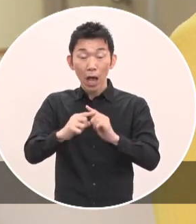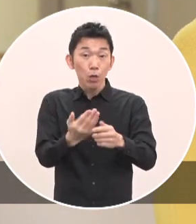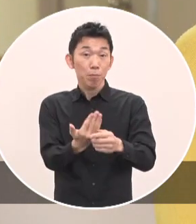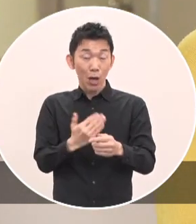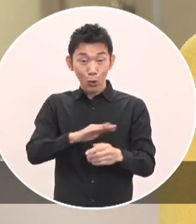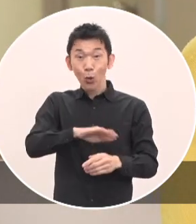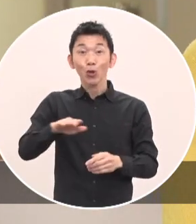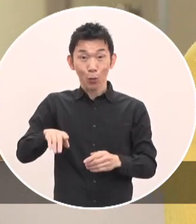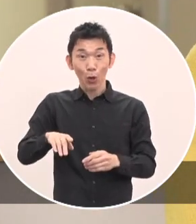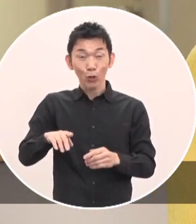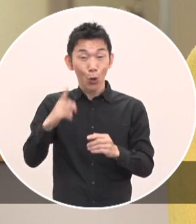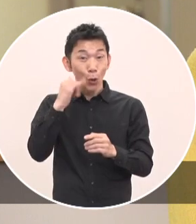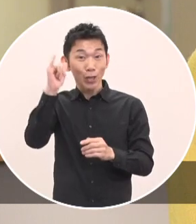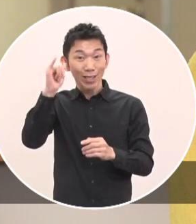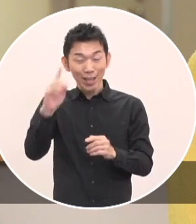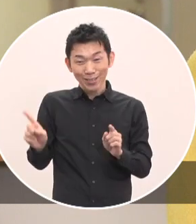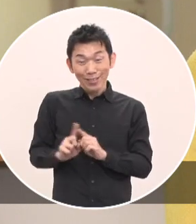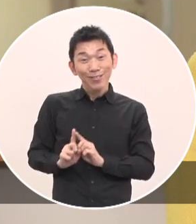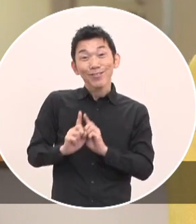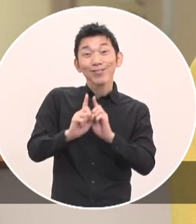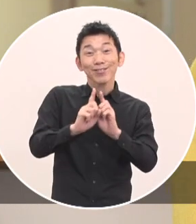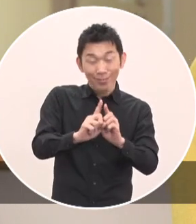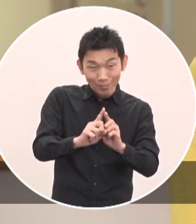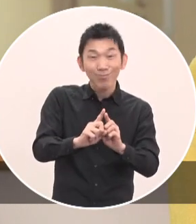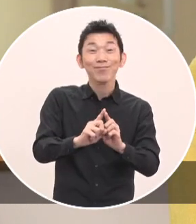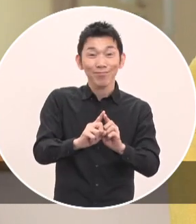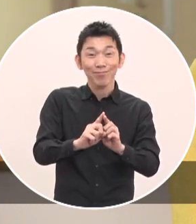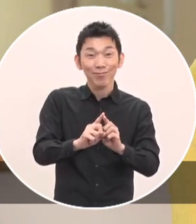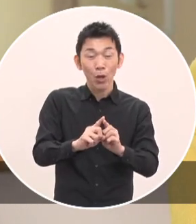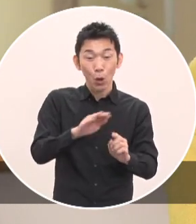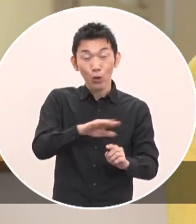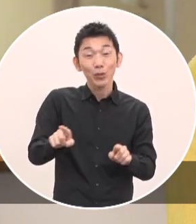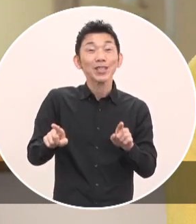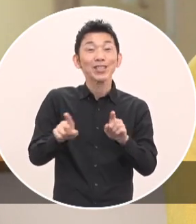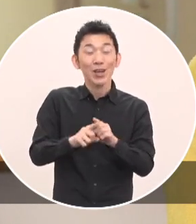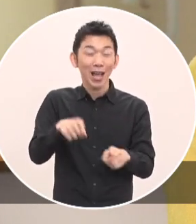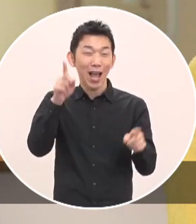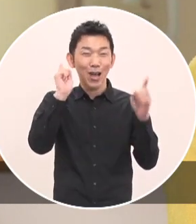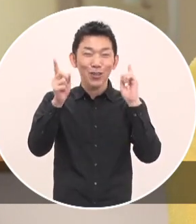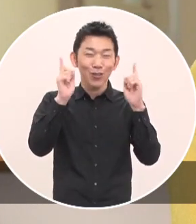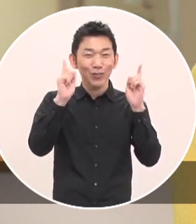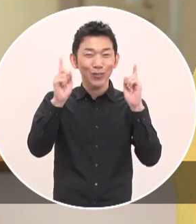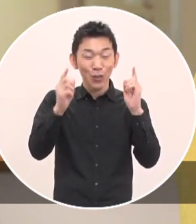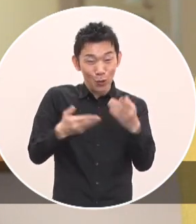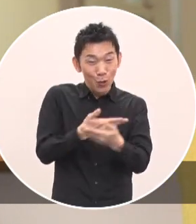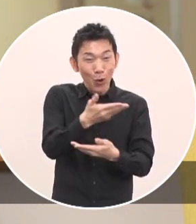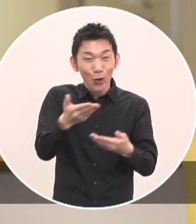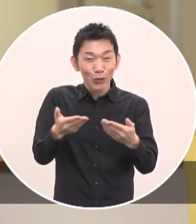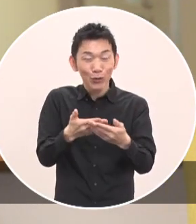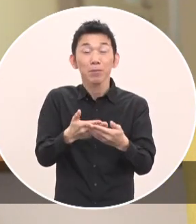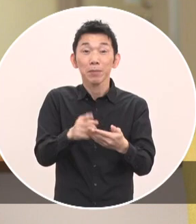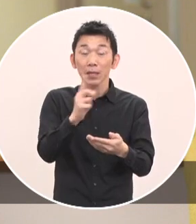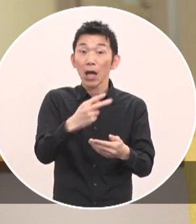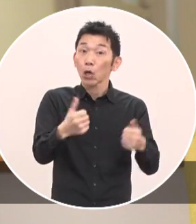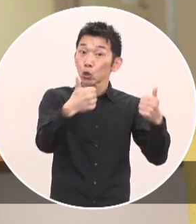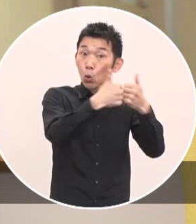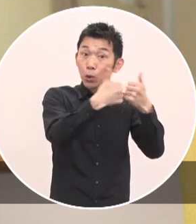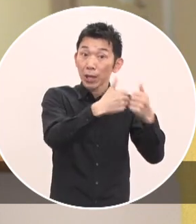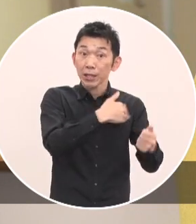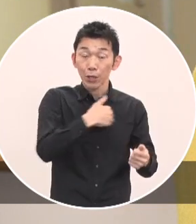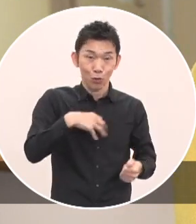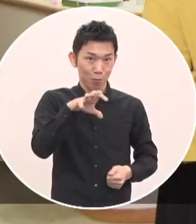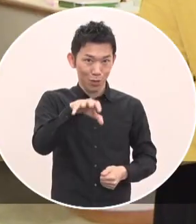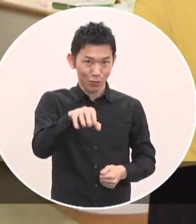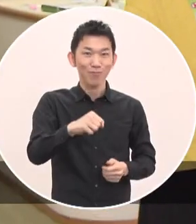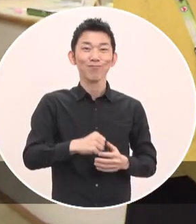さんと保護者の方が気軽にで買って子どもと一緒に遊んだり交流したり相談ができる場所となってい